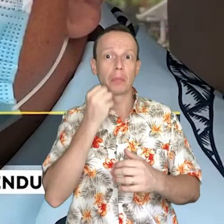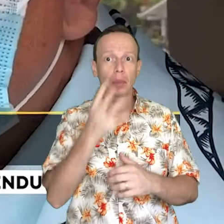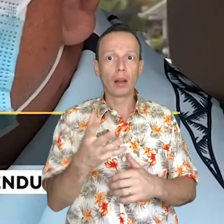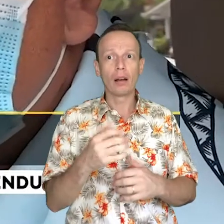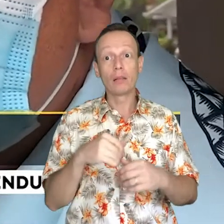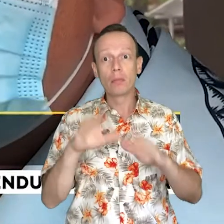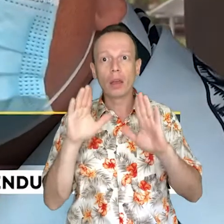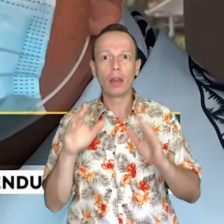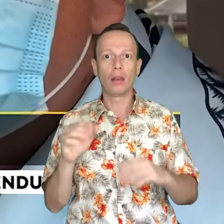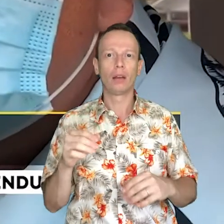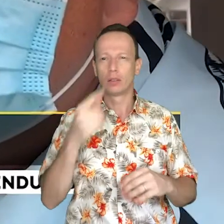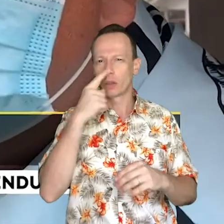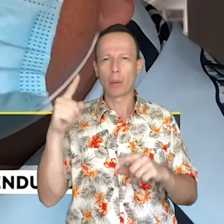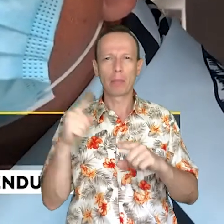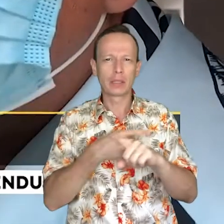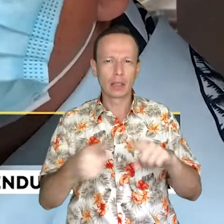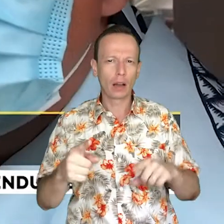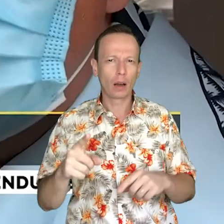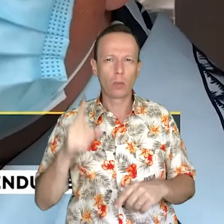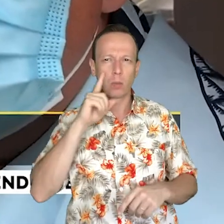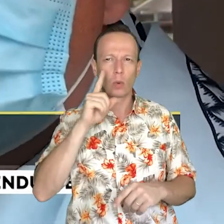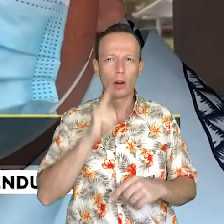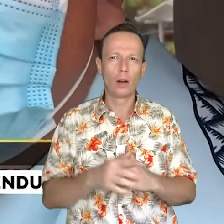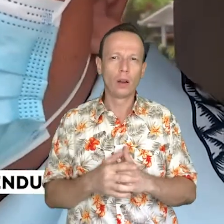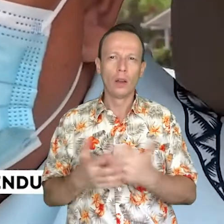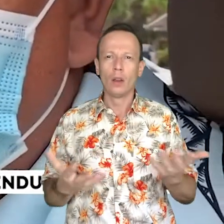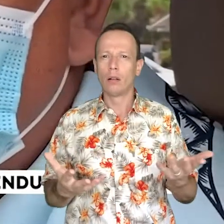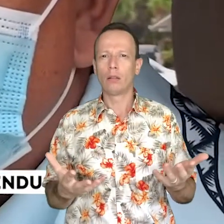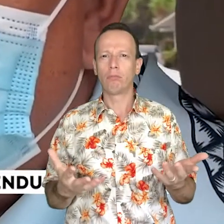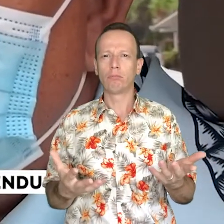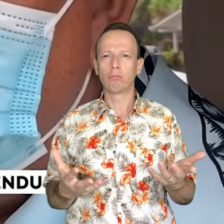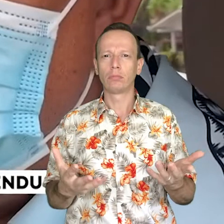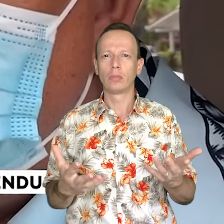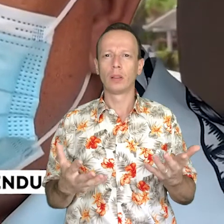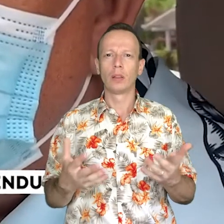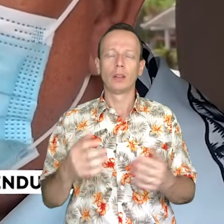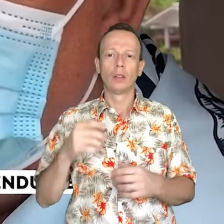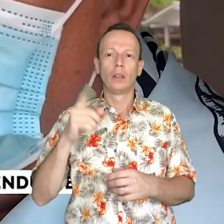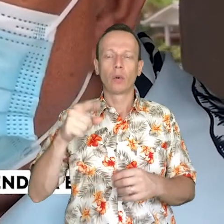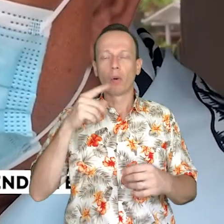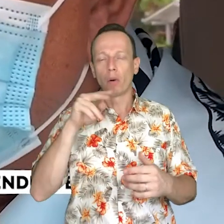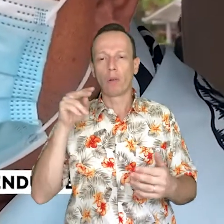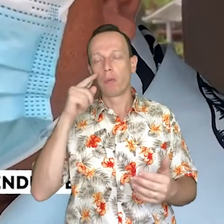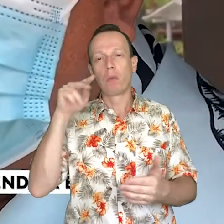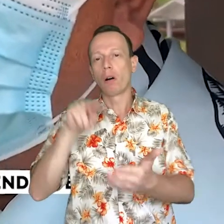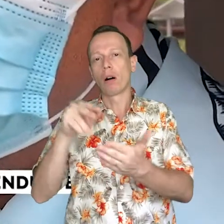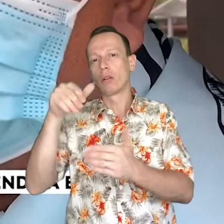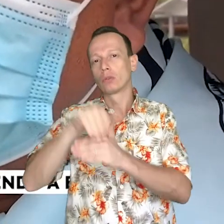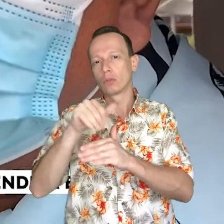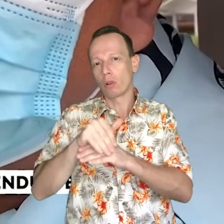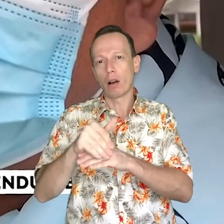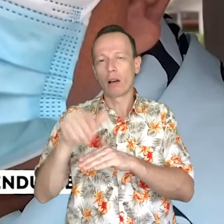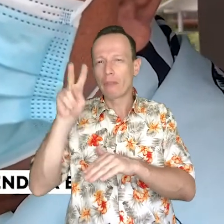oui. Mais après, je trouve très bizarre ça, mais il faut qu'on